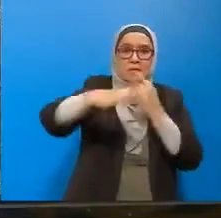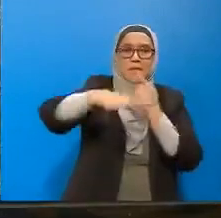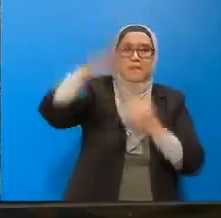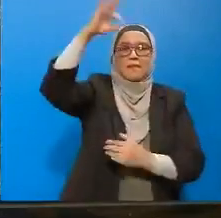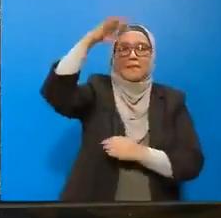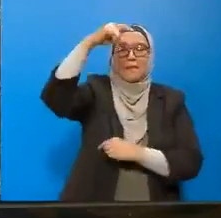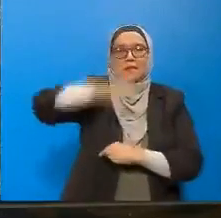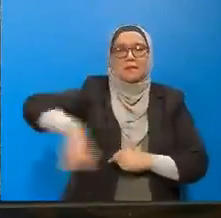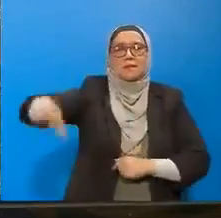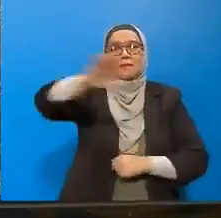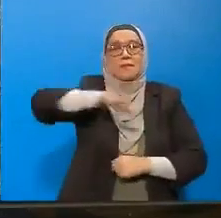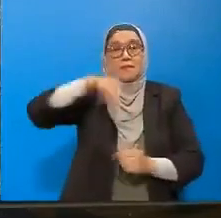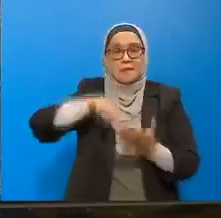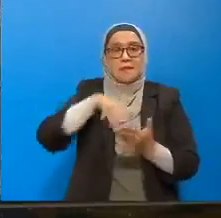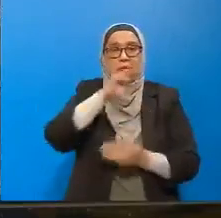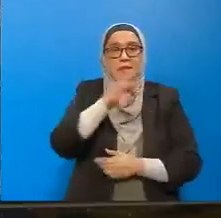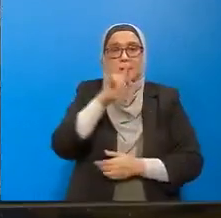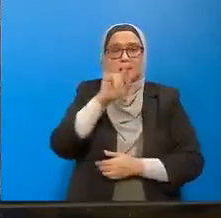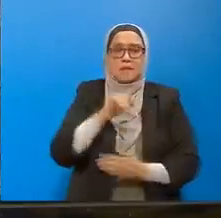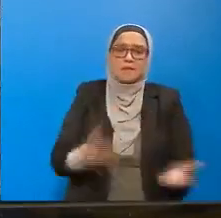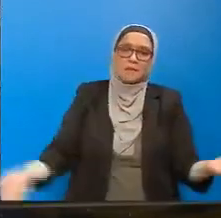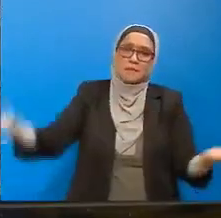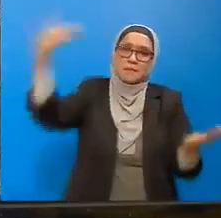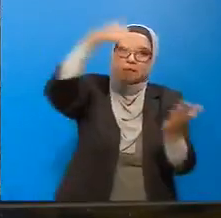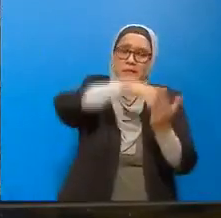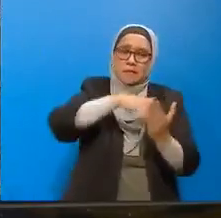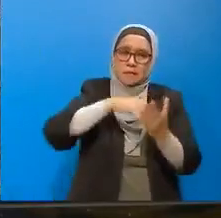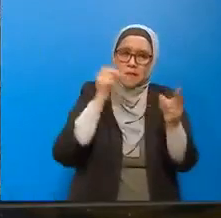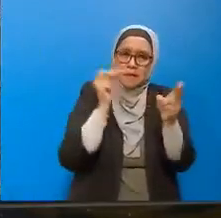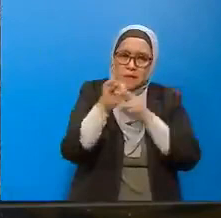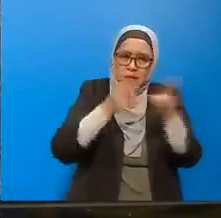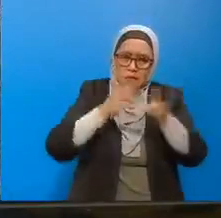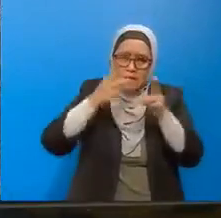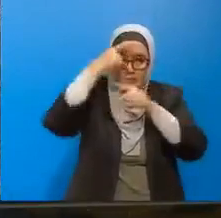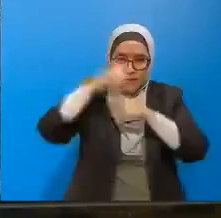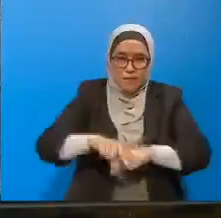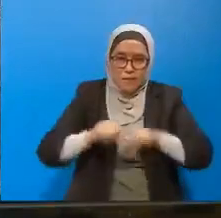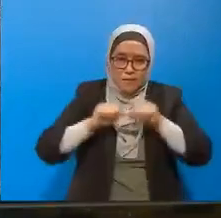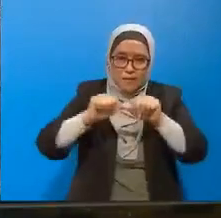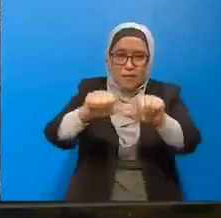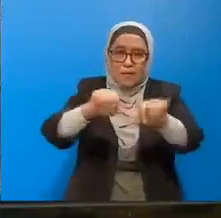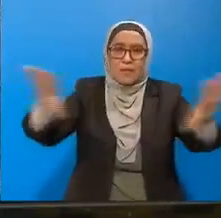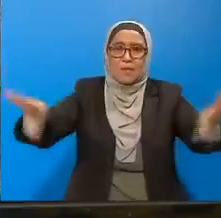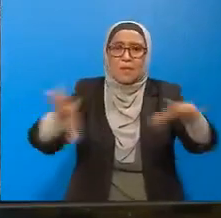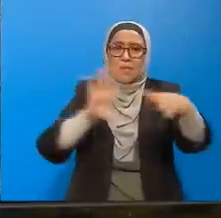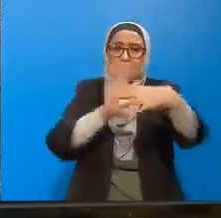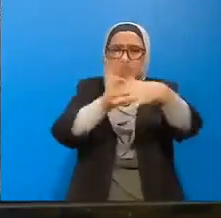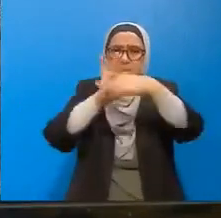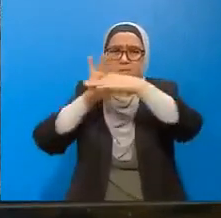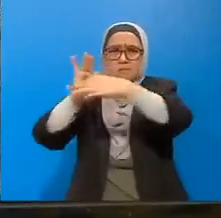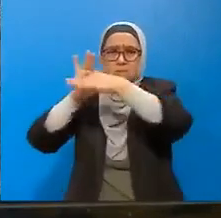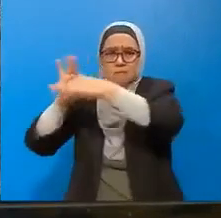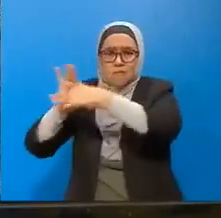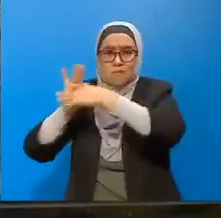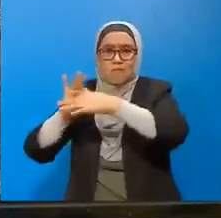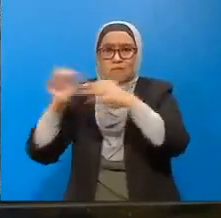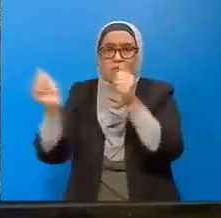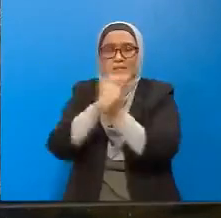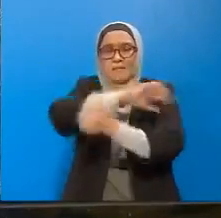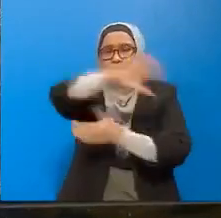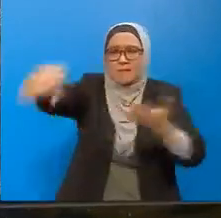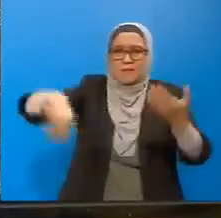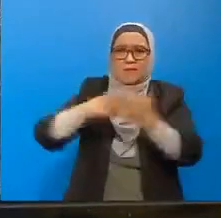MITI mengulangi tekad untuk terus mengadakan libat urus dengan semua kedutaan-kedutaan asing dan juga